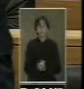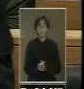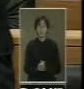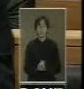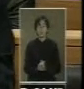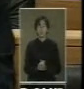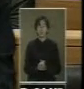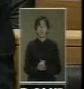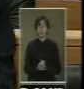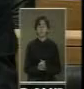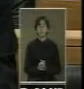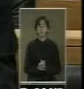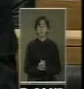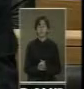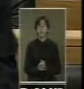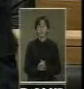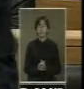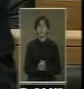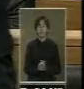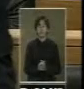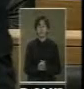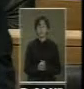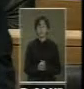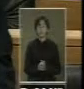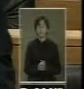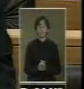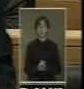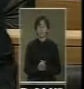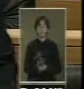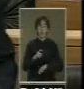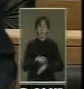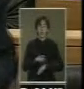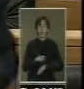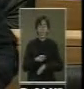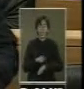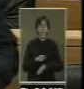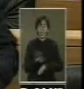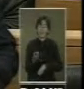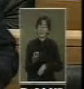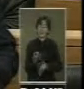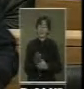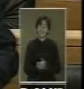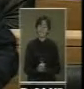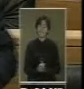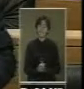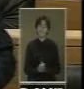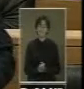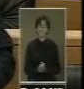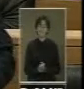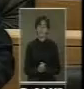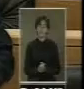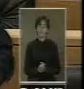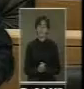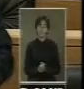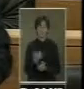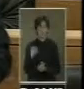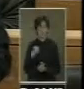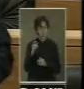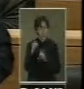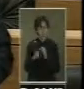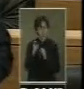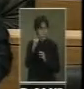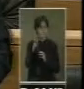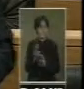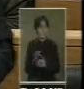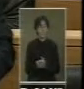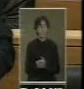เลยสู้พูดนุ่มนวลไม่ได้เพราะเวลามันเร่งเหลือเกินท่านครับอีกคนหนึ่งก็เป็นส